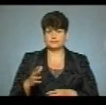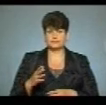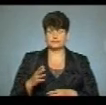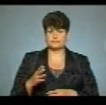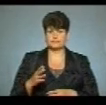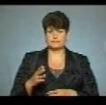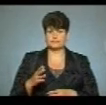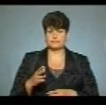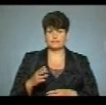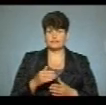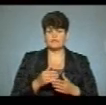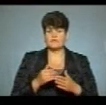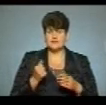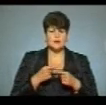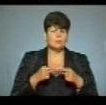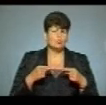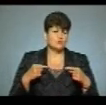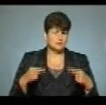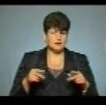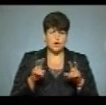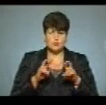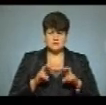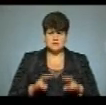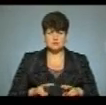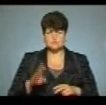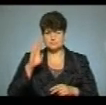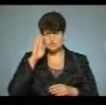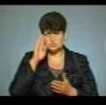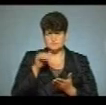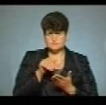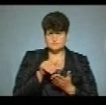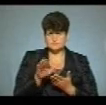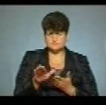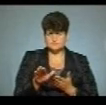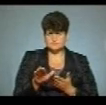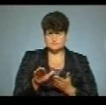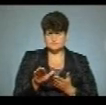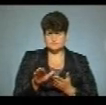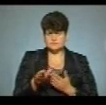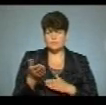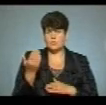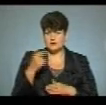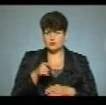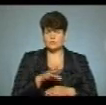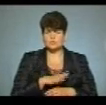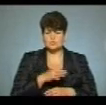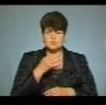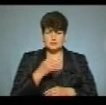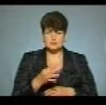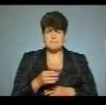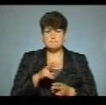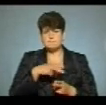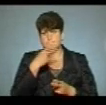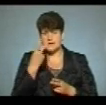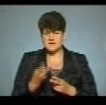анестезіологом. Від будь-яких обстежень пацієнт категорично відмовився. Попередньо йому було виставлено діагноз